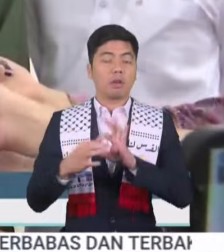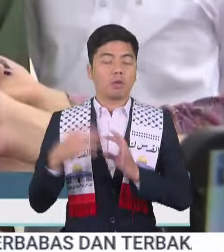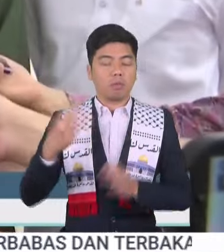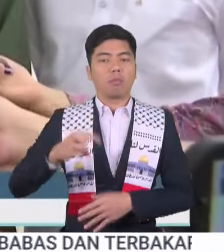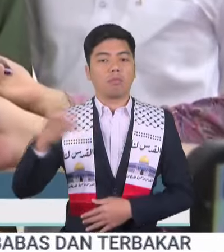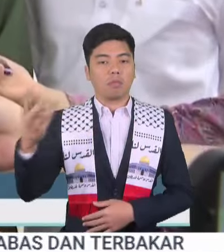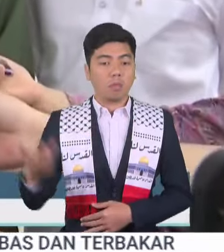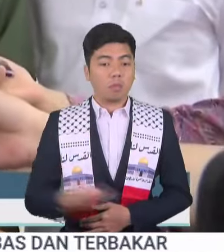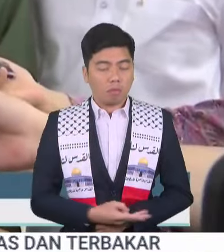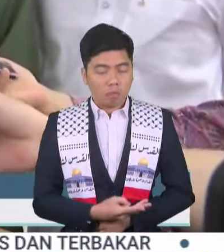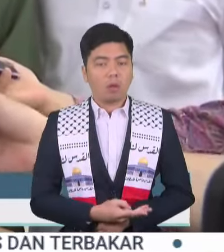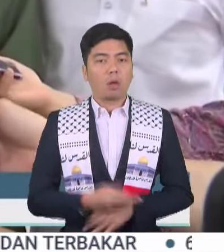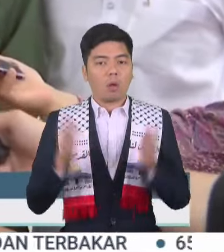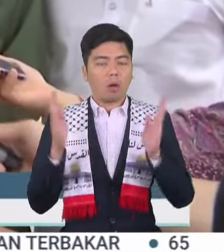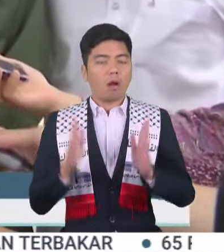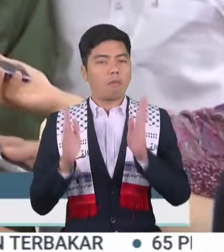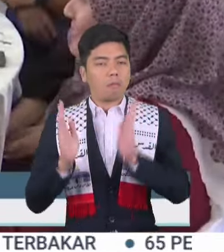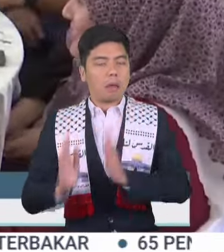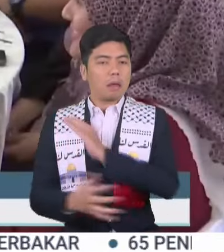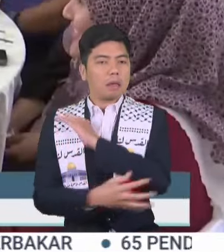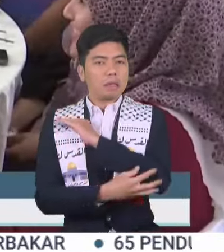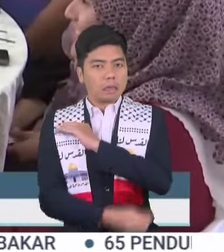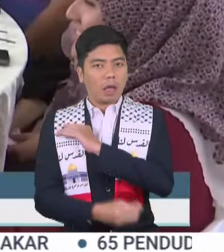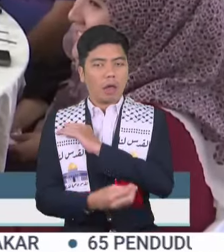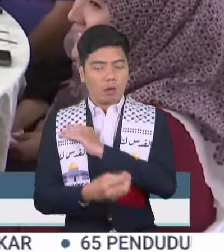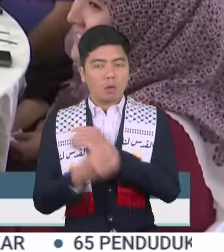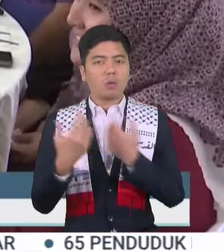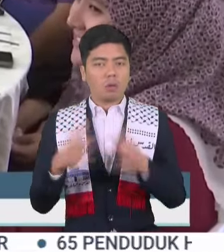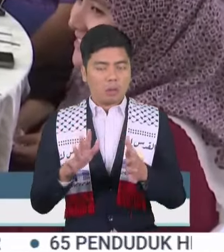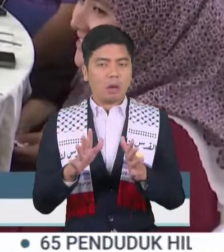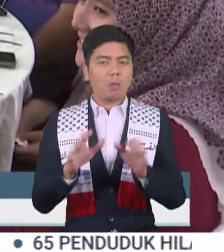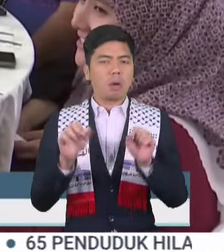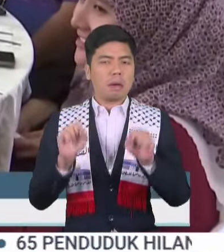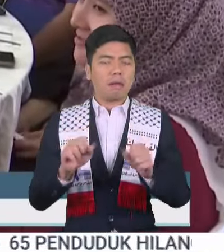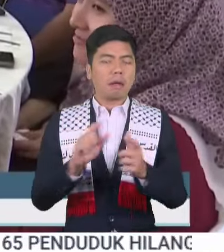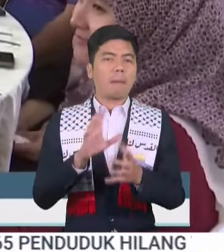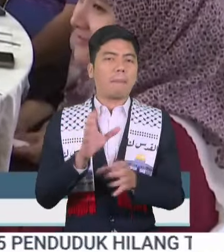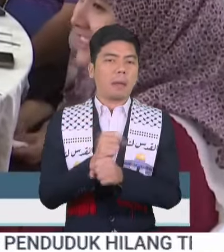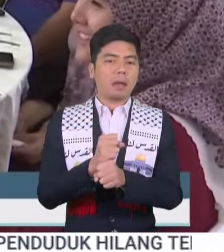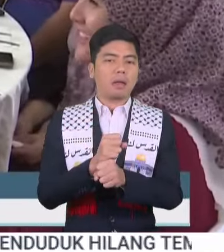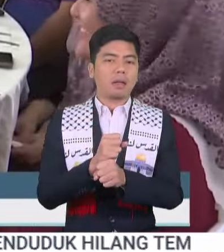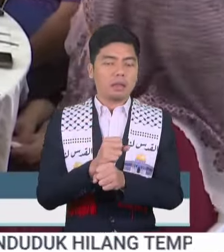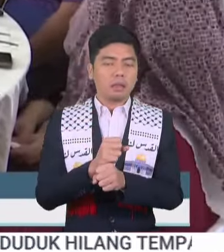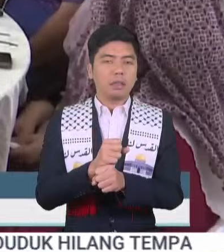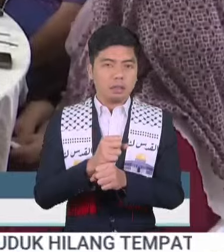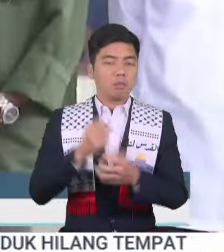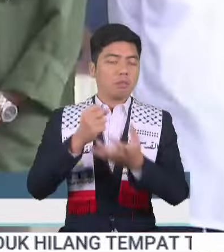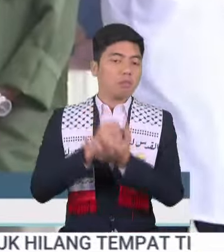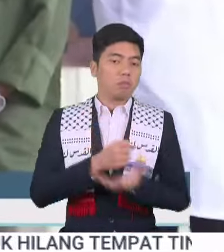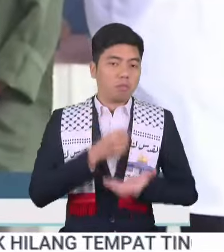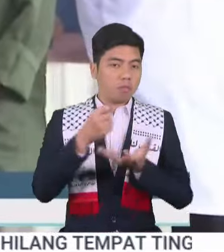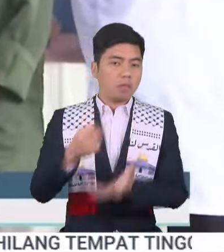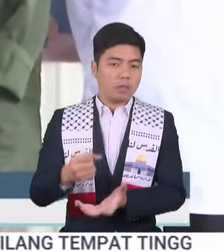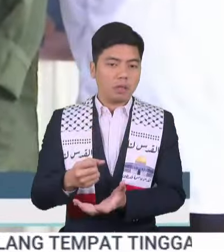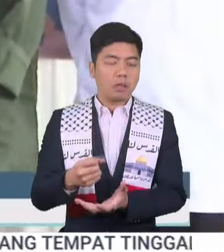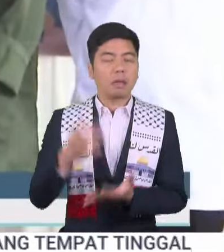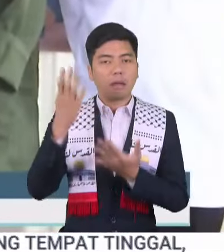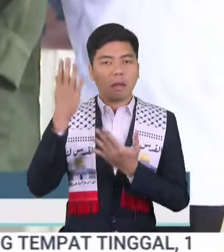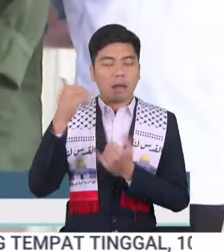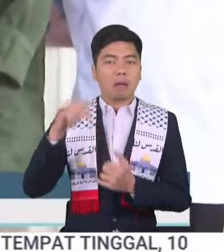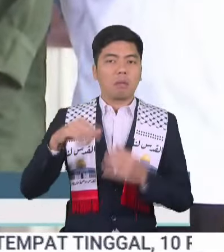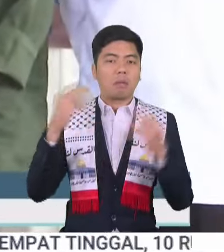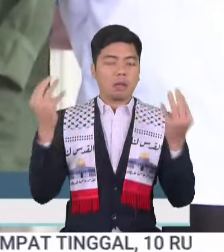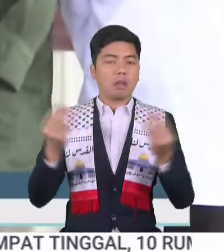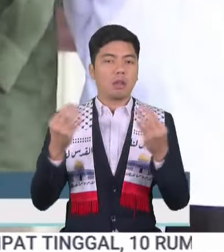mengundang golongan-golongan asnaf yang layak mendapatkan sedikit sumbangan. Harapan saya lah semoga majlis seperti ini